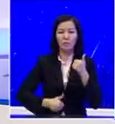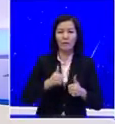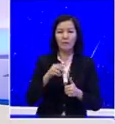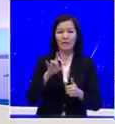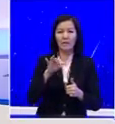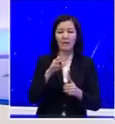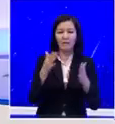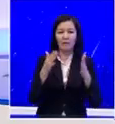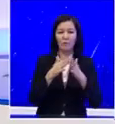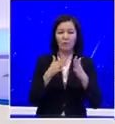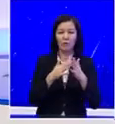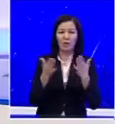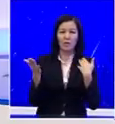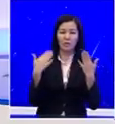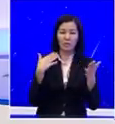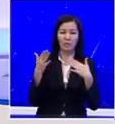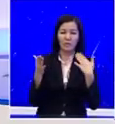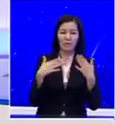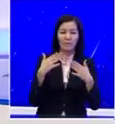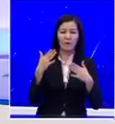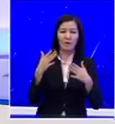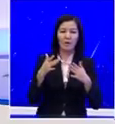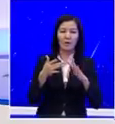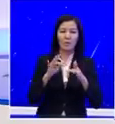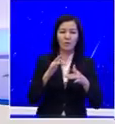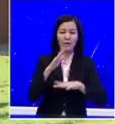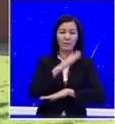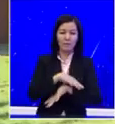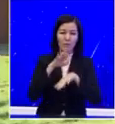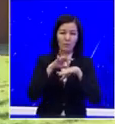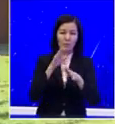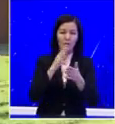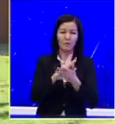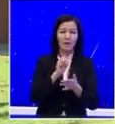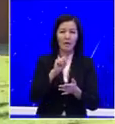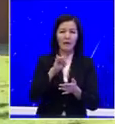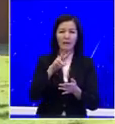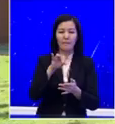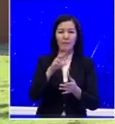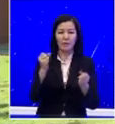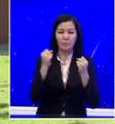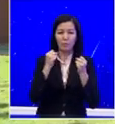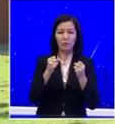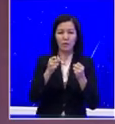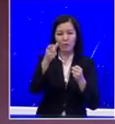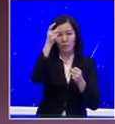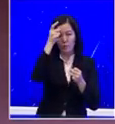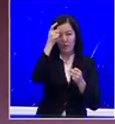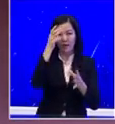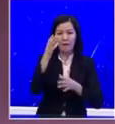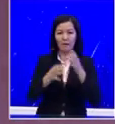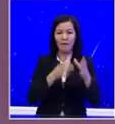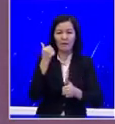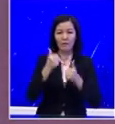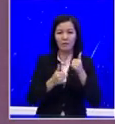Ратова үйде отырып шынығып онлайн сабақ беріп жүр. Айман Ратова спорттық жүрсен Түркиядағы халықаралық жарыста